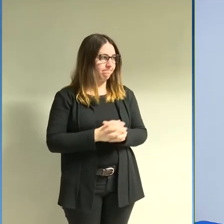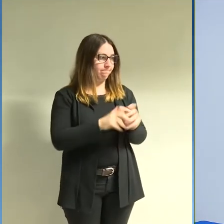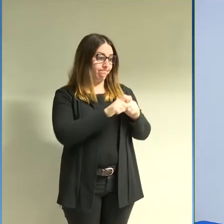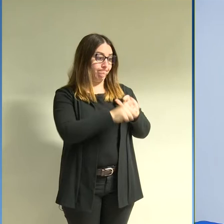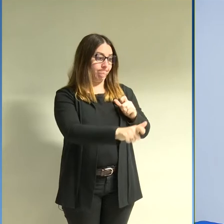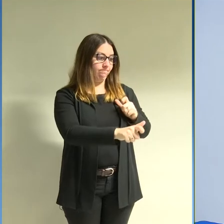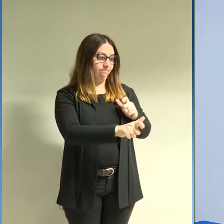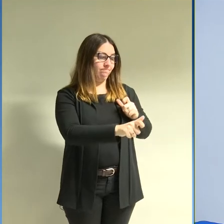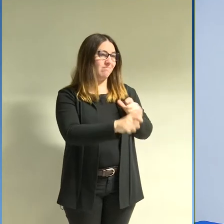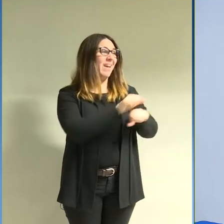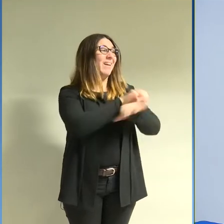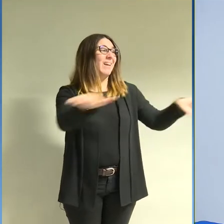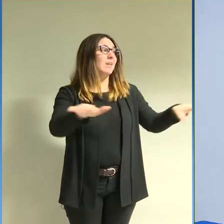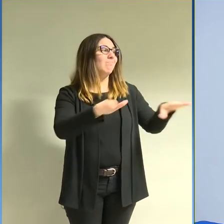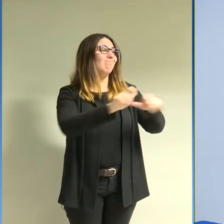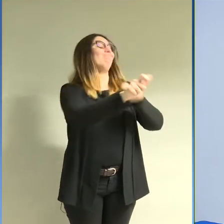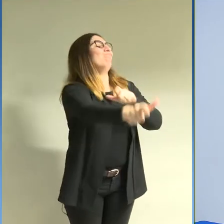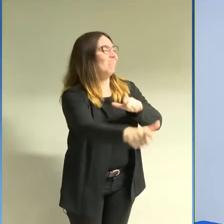la diffusion